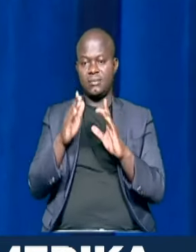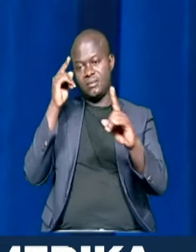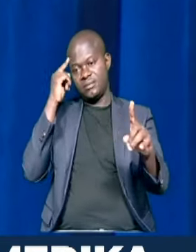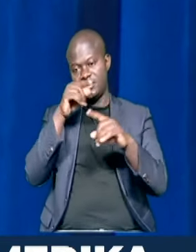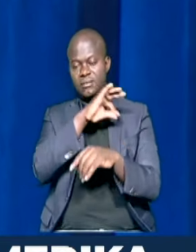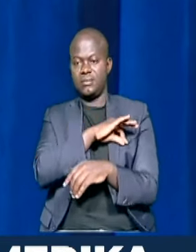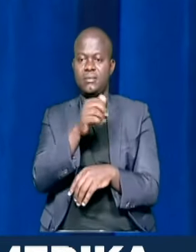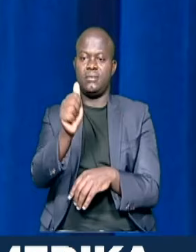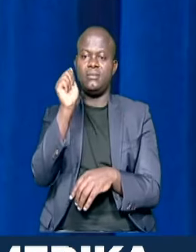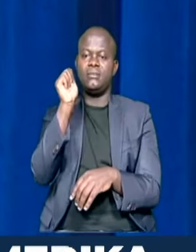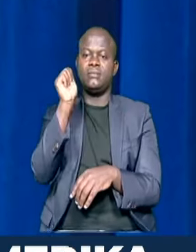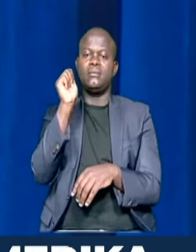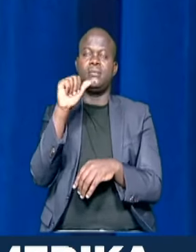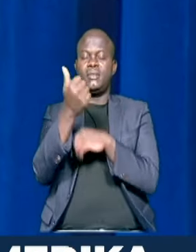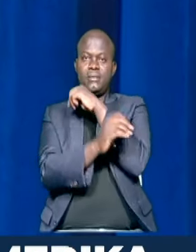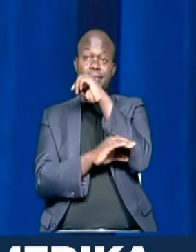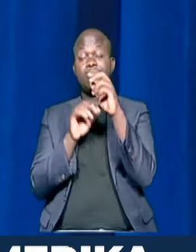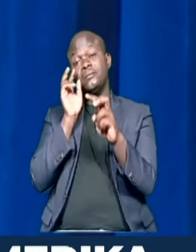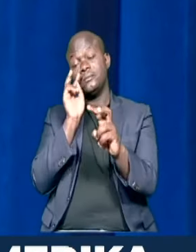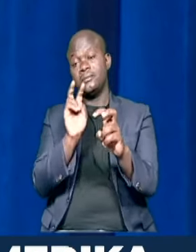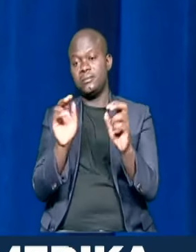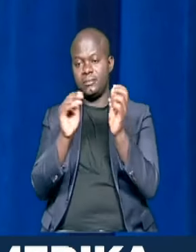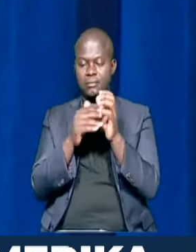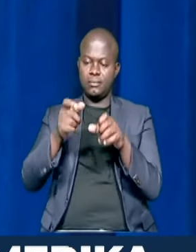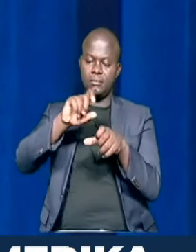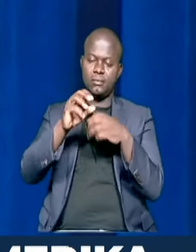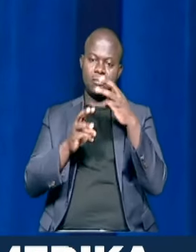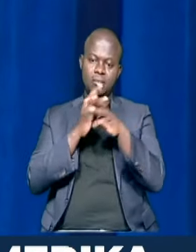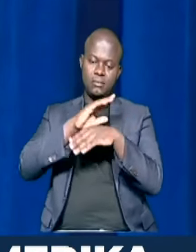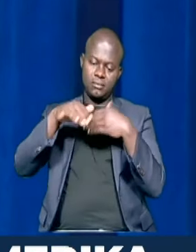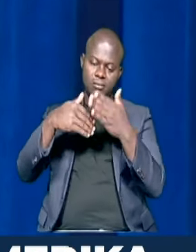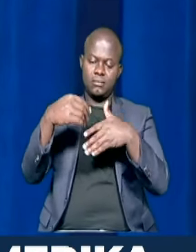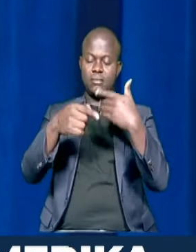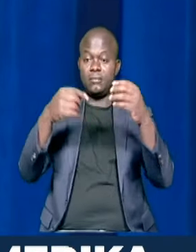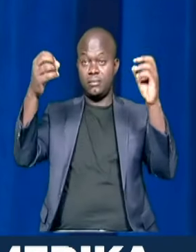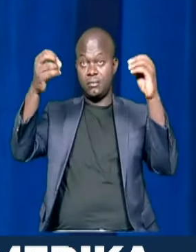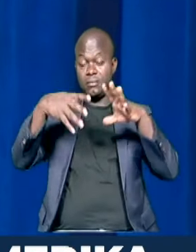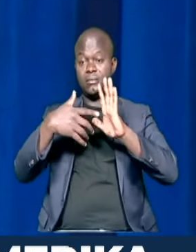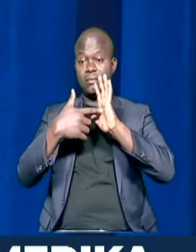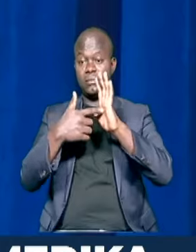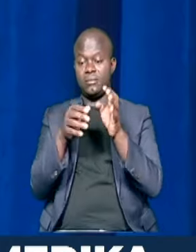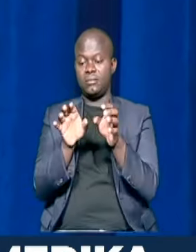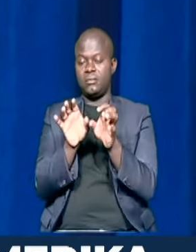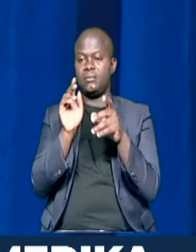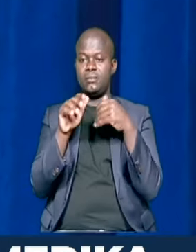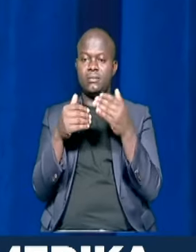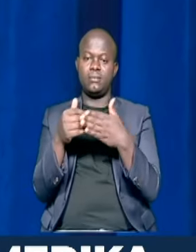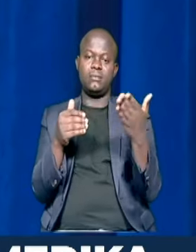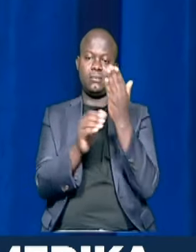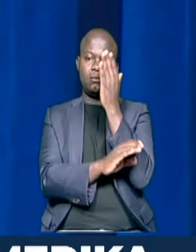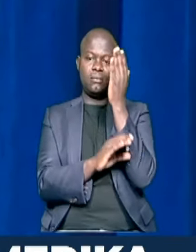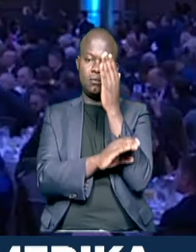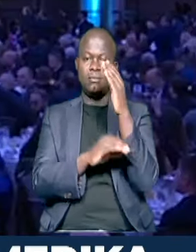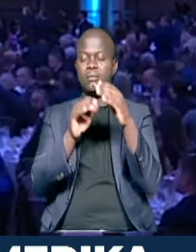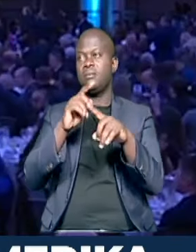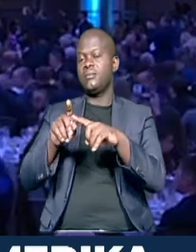inyungu bwite amahanga arebera yongeyeho ko ku isi hose hakomeje kugaragara gucamo abaturage bice mu bihugu